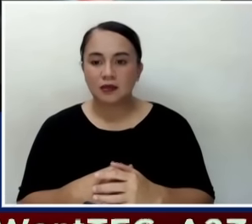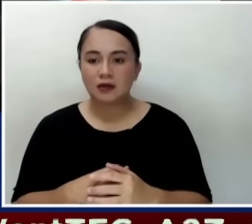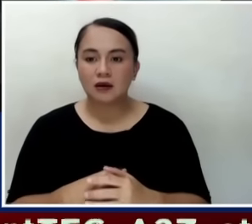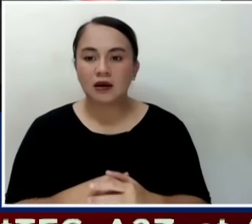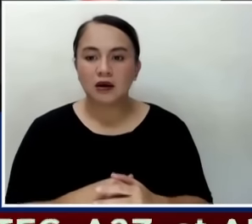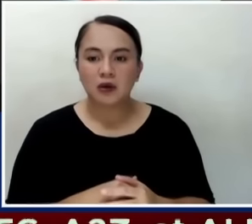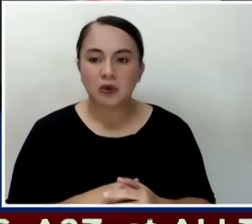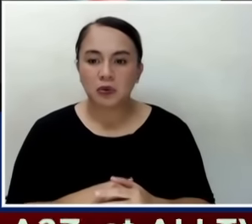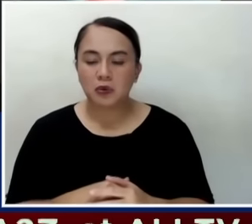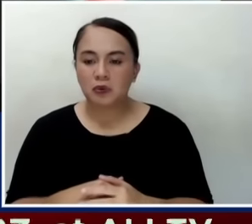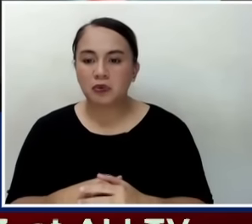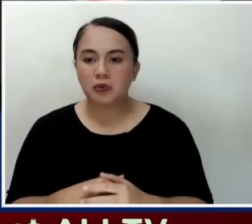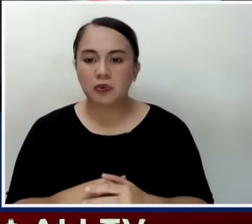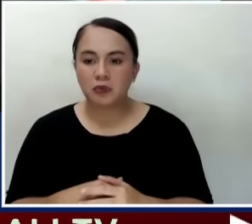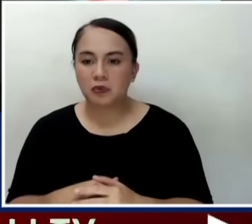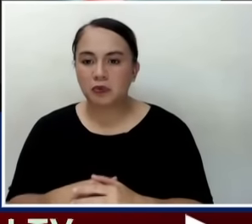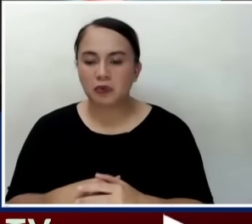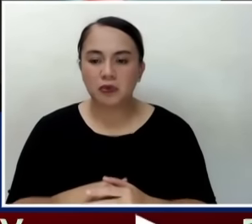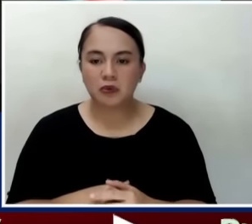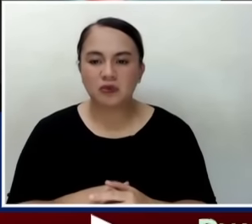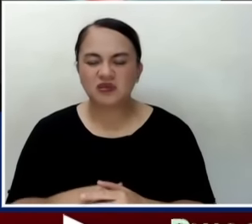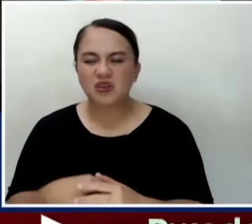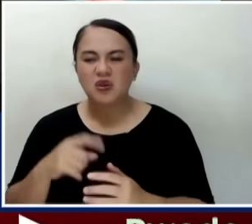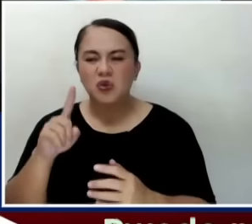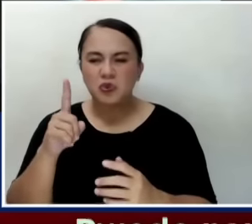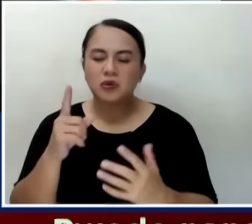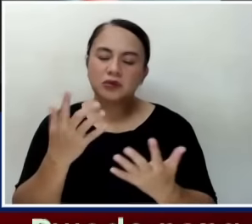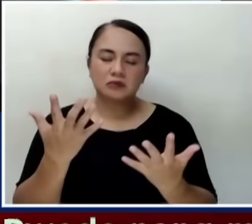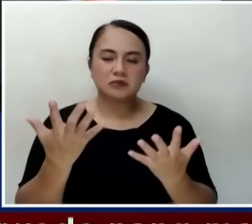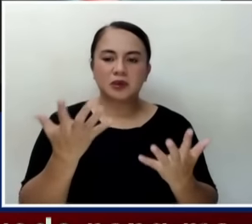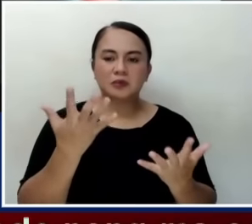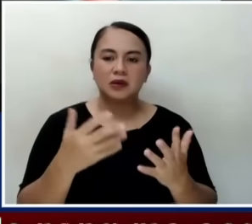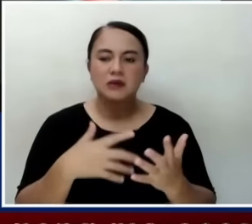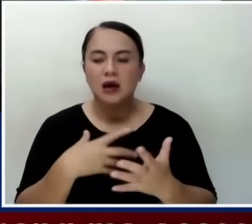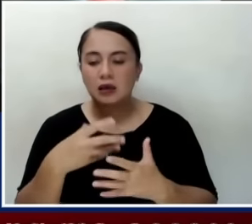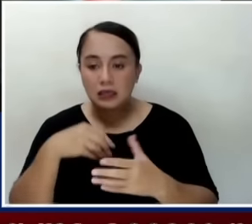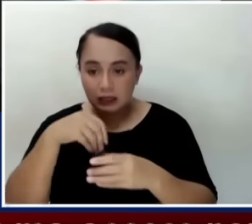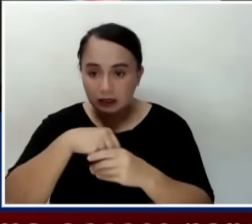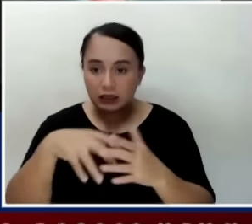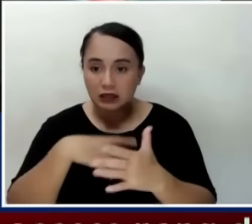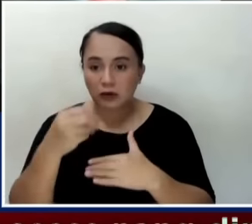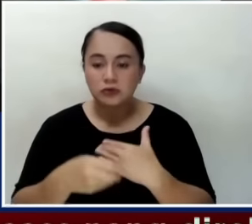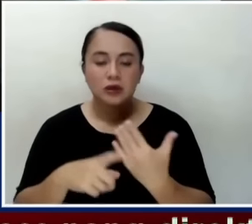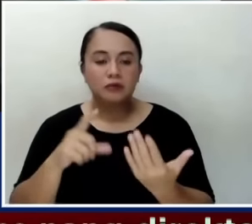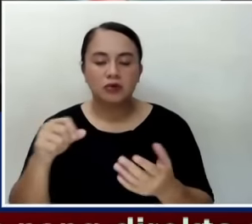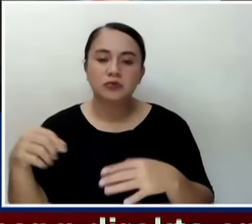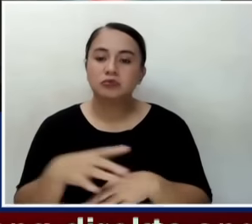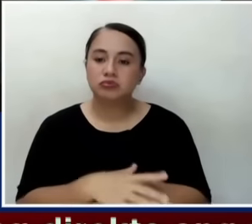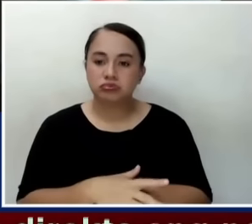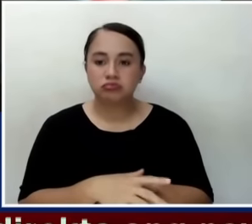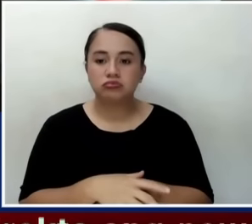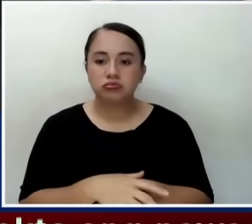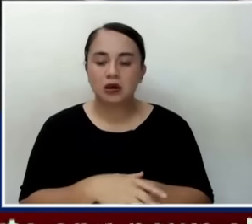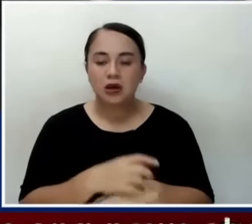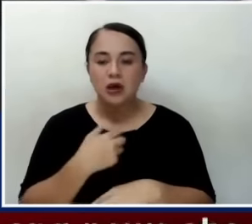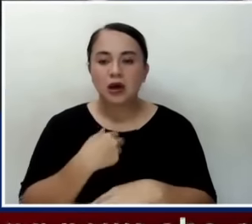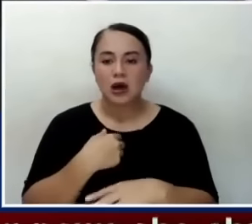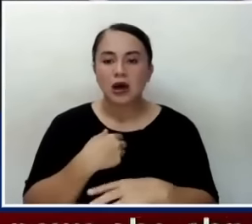galaw-gaw, no, ng economy natin, konting factors, external and internal, kaagad apektado na kaagad ang exchange rate